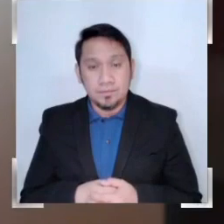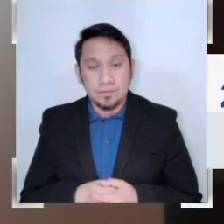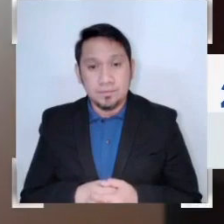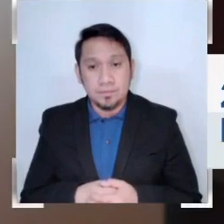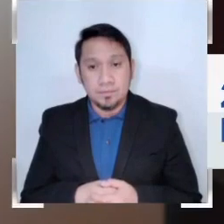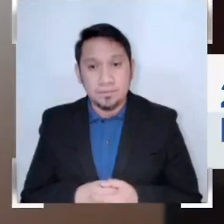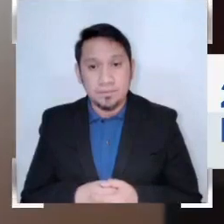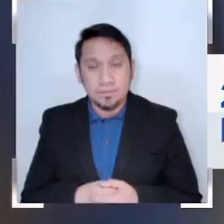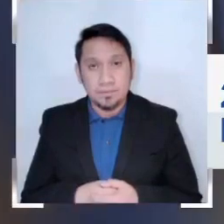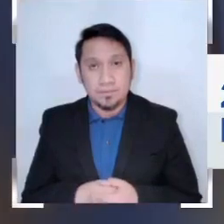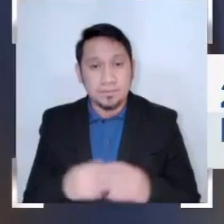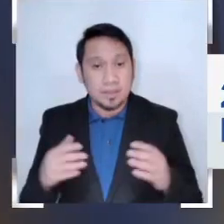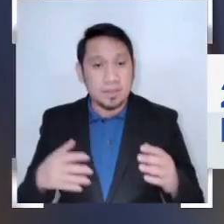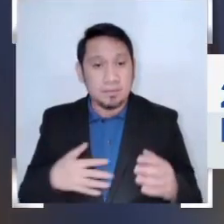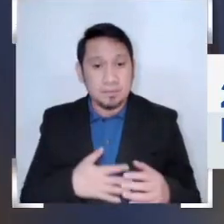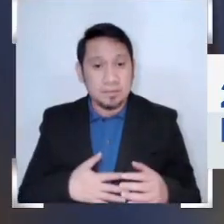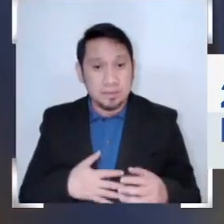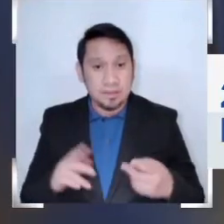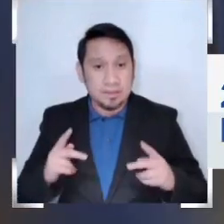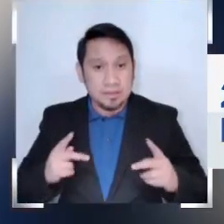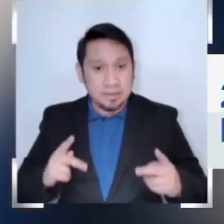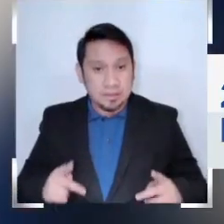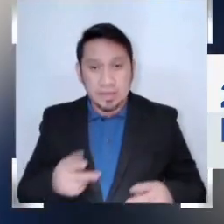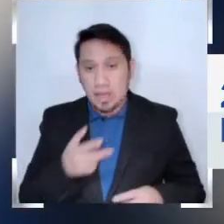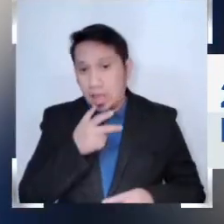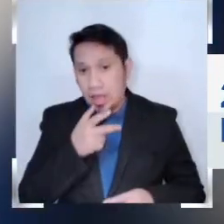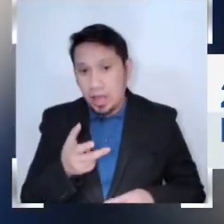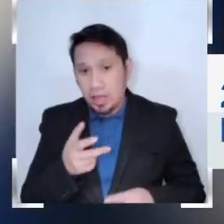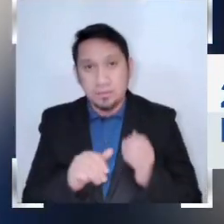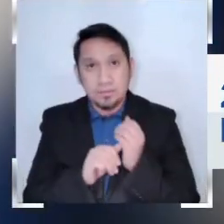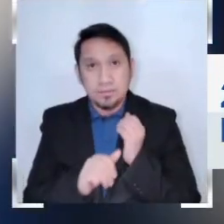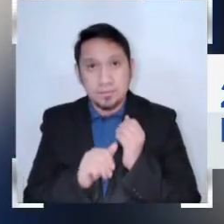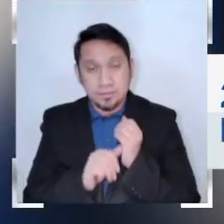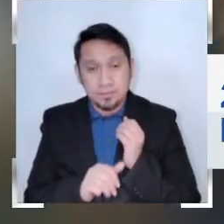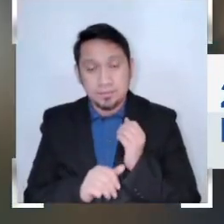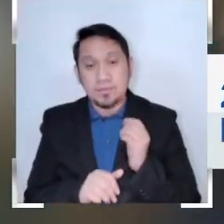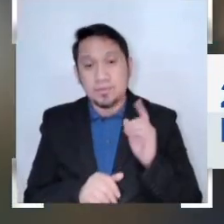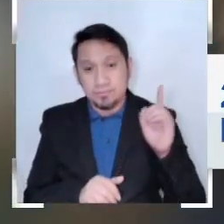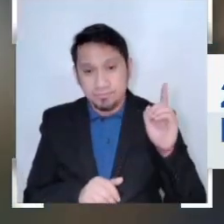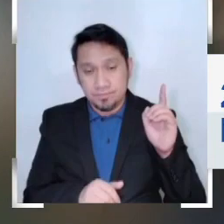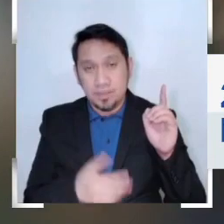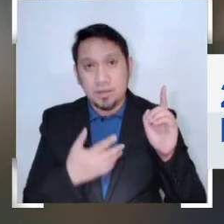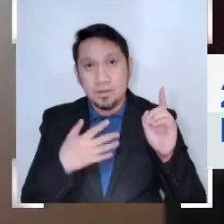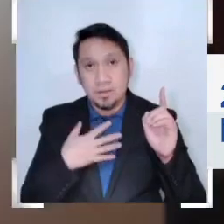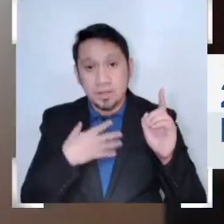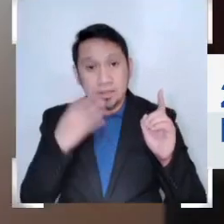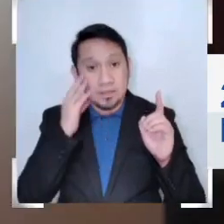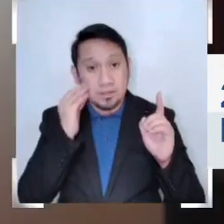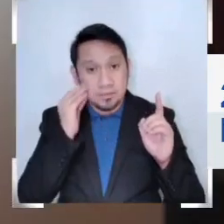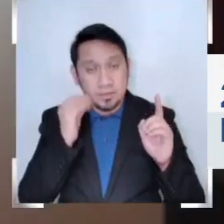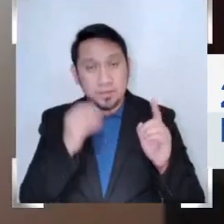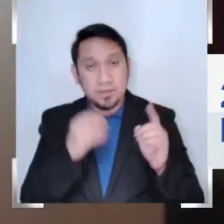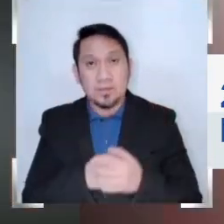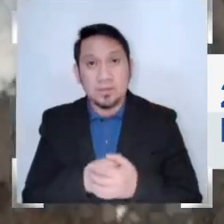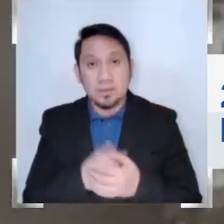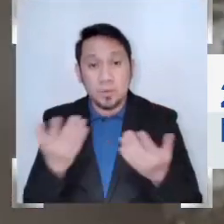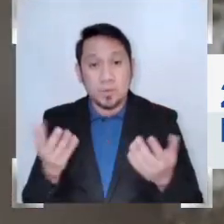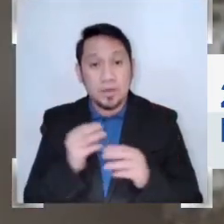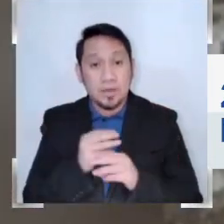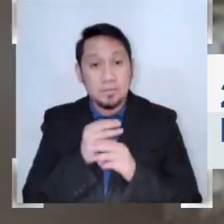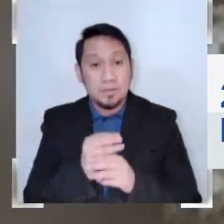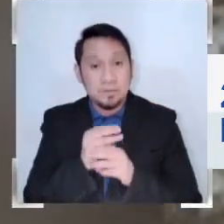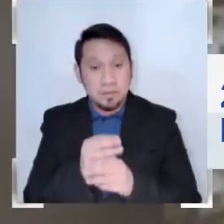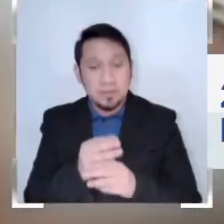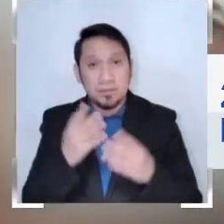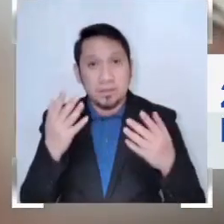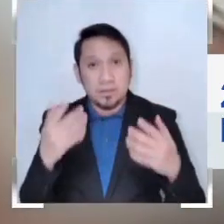Nanakit ang tiyan, nagsuka at nagdumi. Yan daw ang naranasan ng 25 residente sa Milagros, Masbate matapos umanong